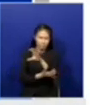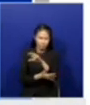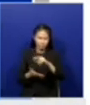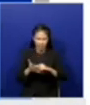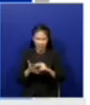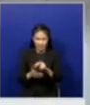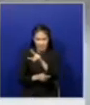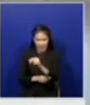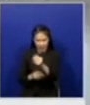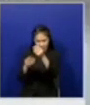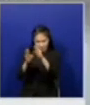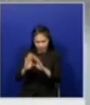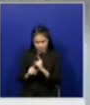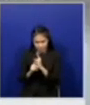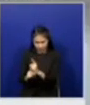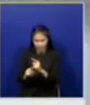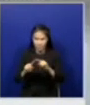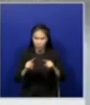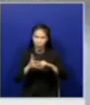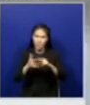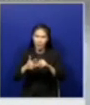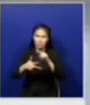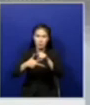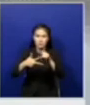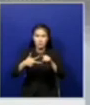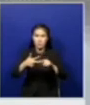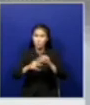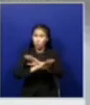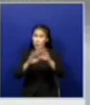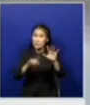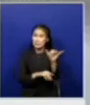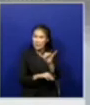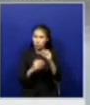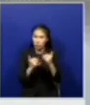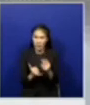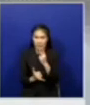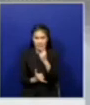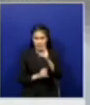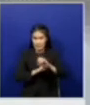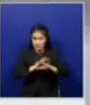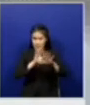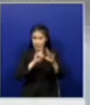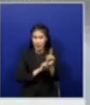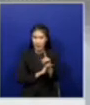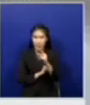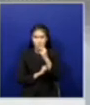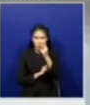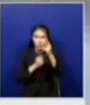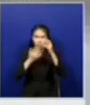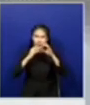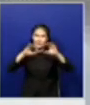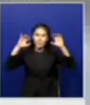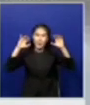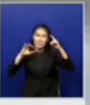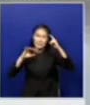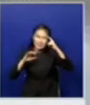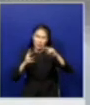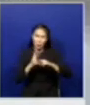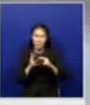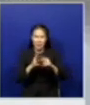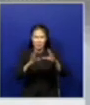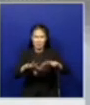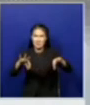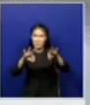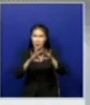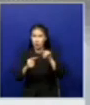าผู้แทนราษฎรแต่อย่างใดจึงเห็นได้ชัดเจนว่ารัฐบาลไม่ให้ความสำคัญกับม